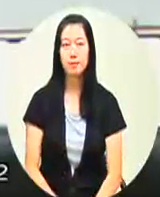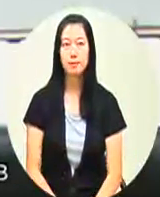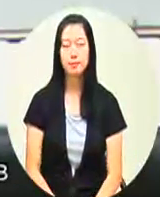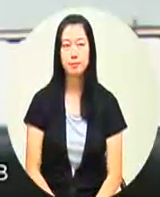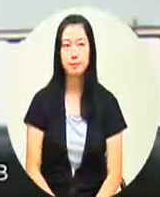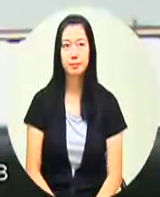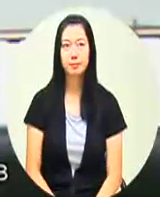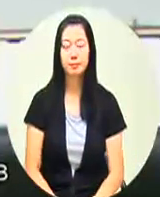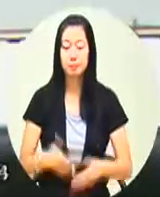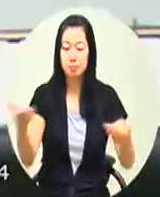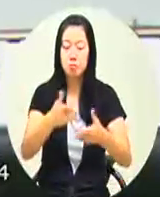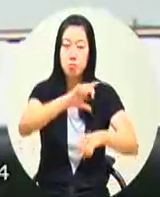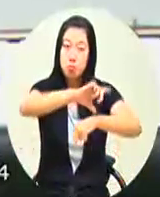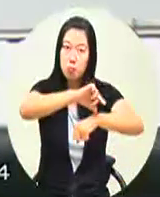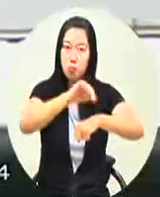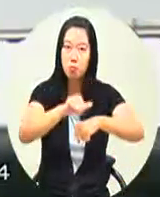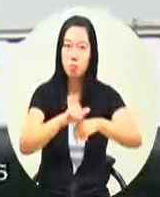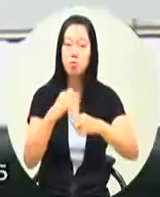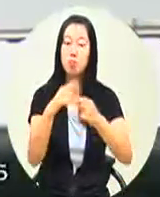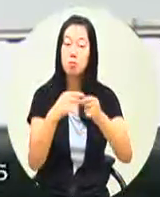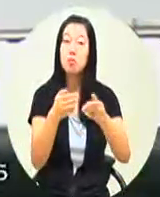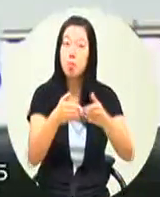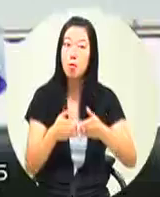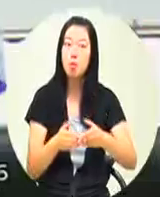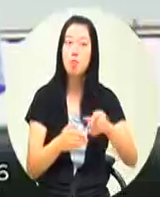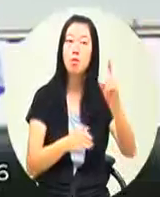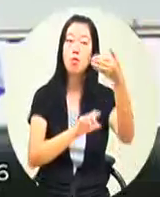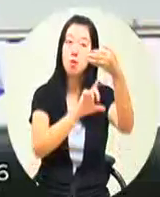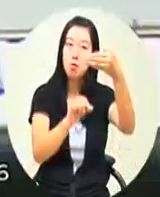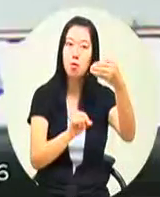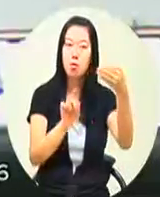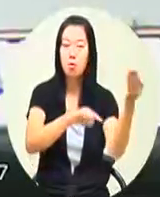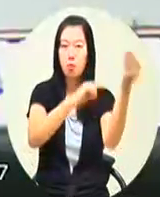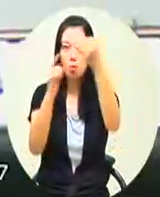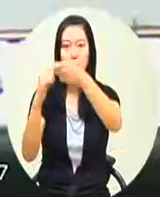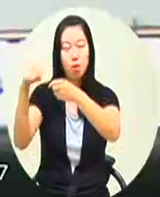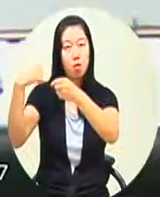动工的时间应该是9月到隔年的4月，